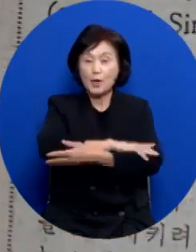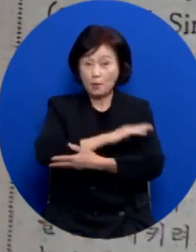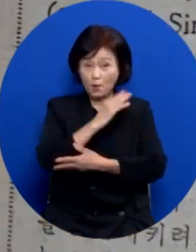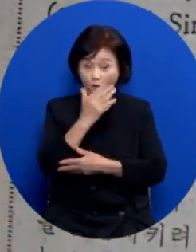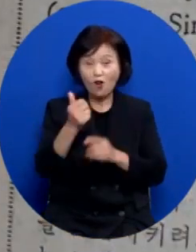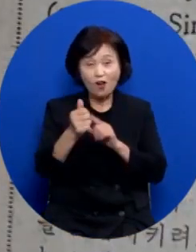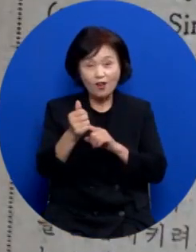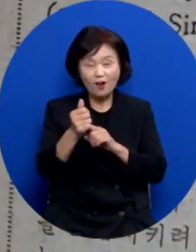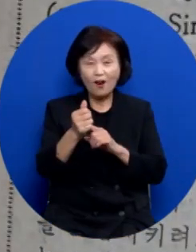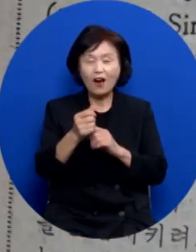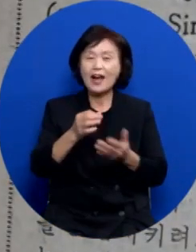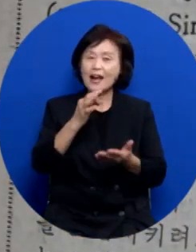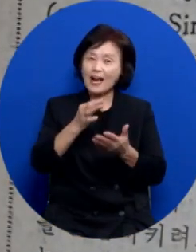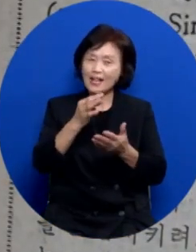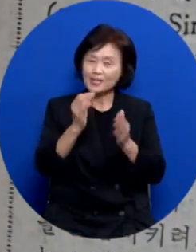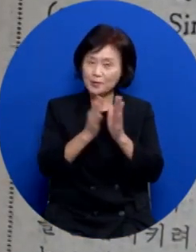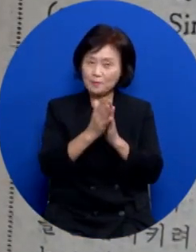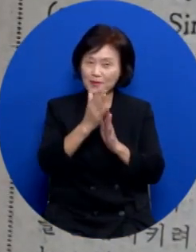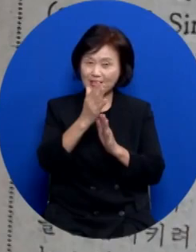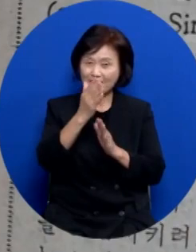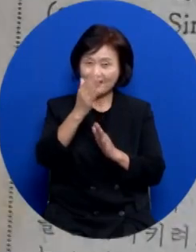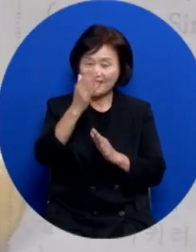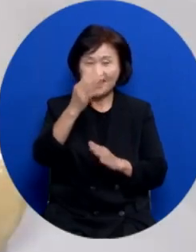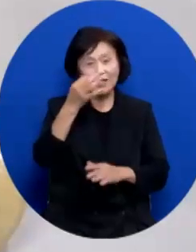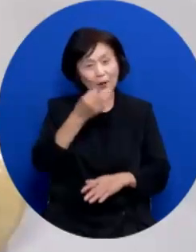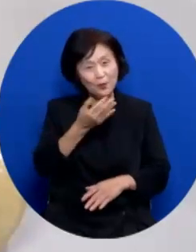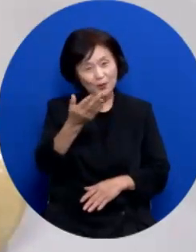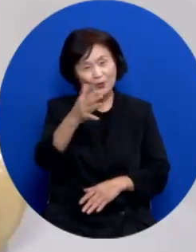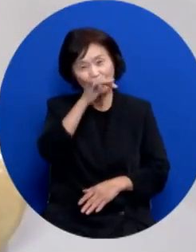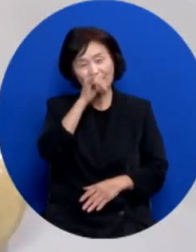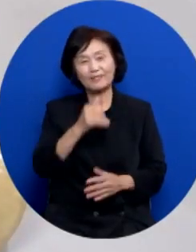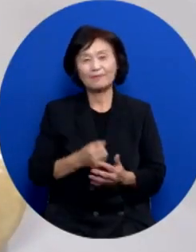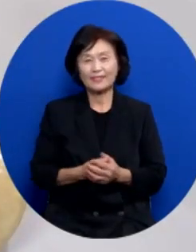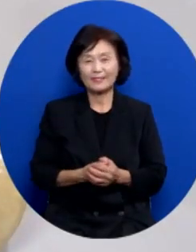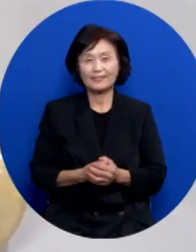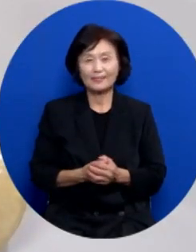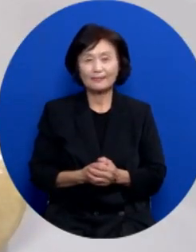가치를 빛나게 하고 있습니다. CTS 뉴스 김인혜입니다.